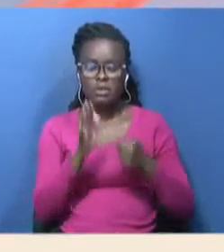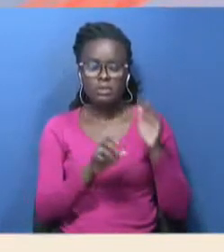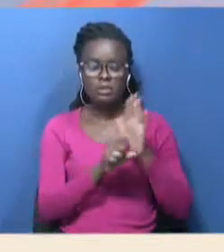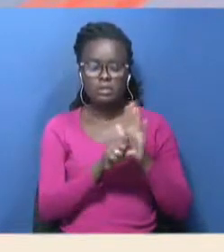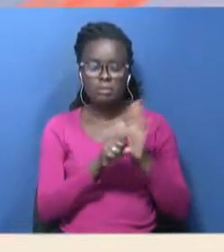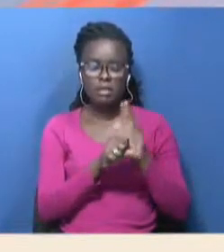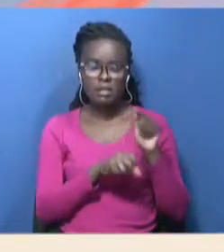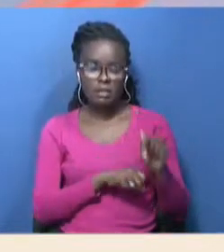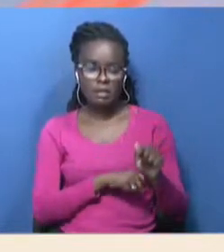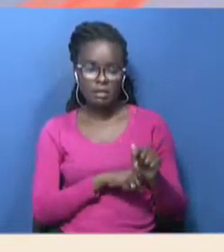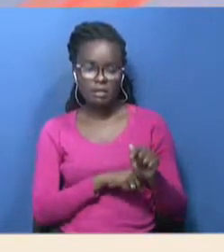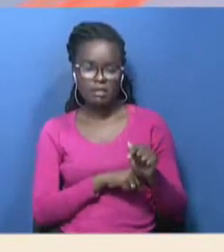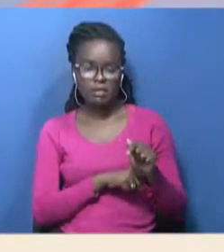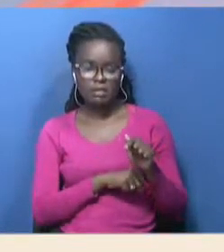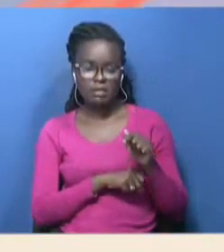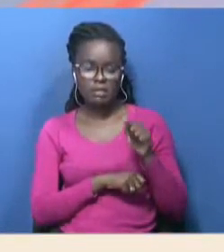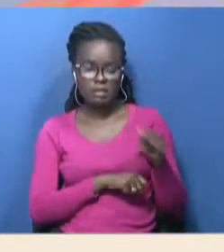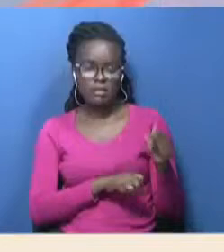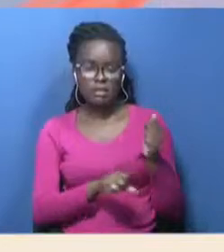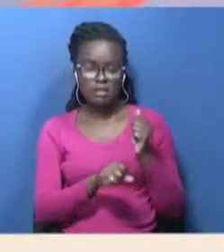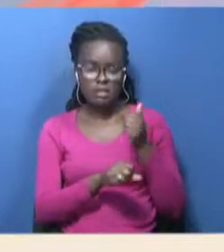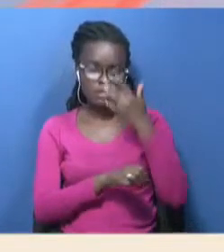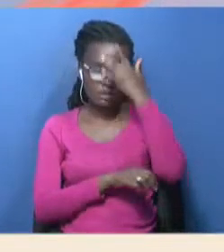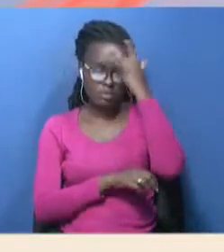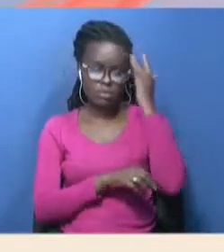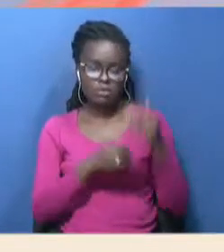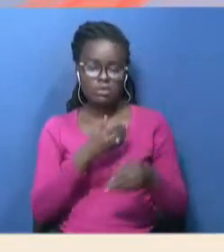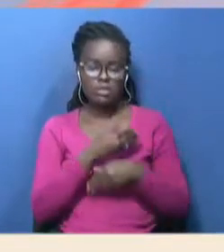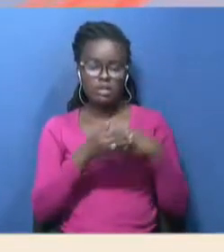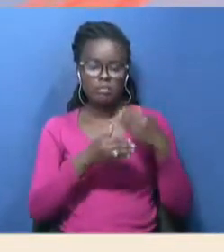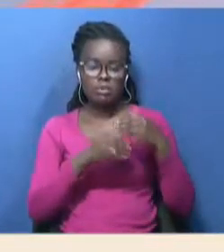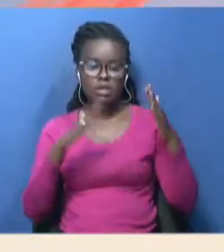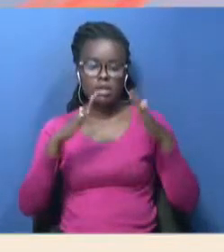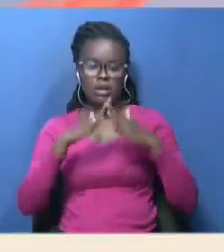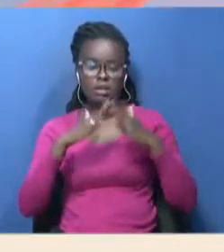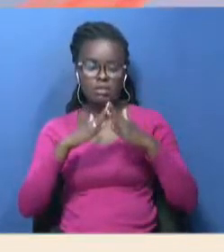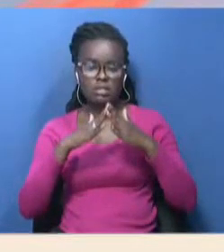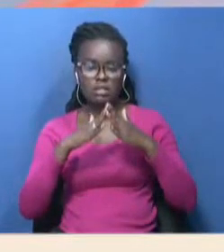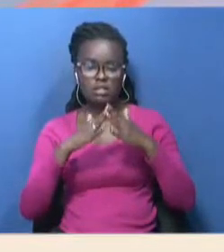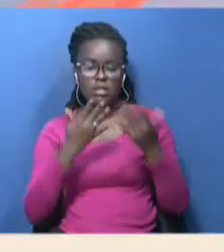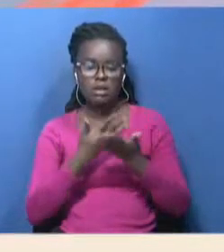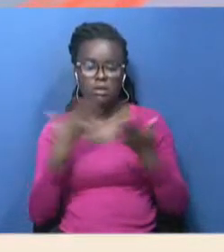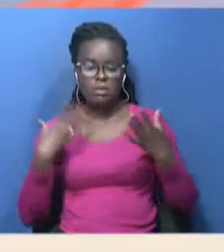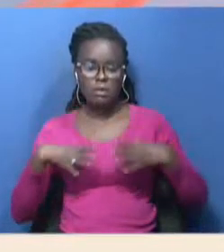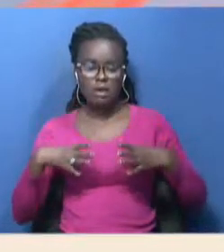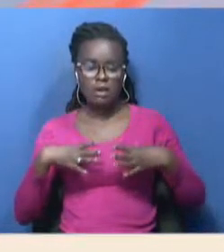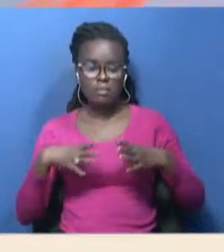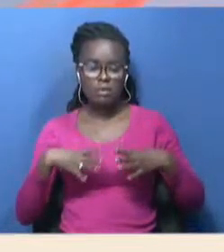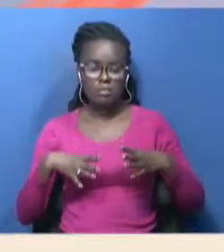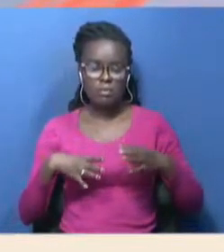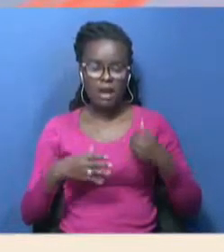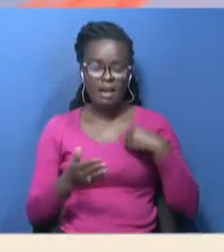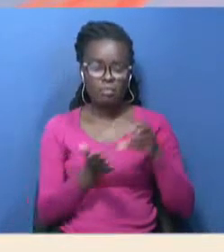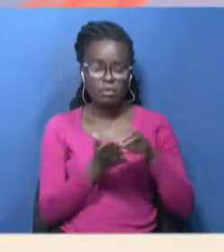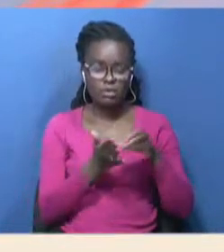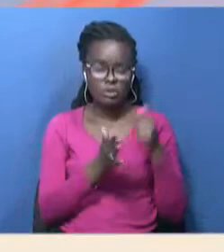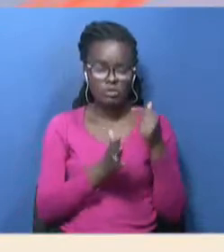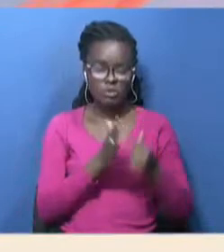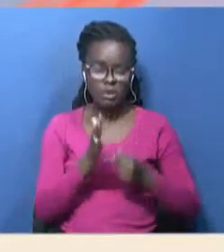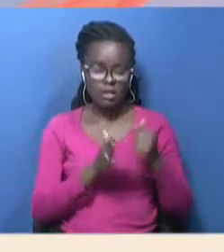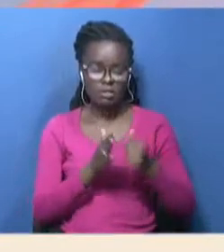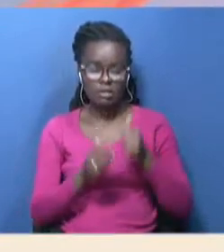bururi-ini. Undu uyu gwetetwo gucungiririo ni waki wa nyumba cia guikaro irithiete na mbere na kuoya ithenya ri iganda